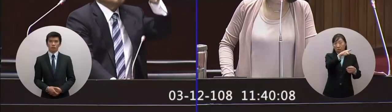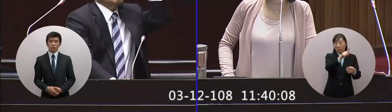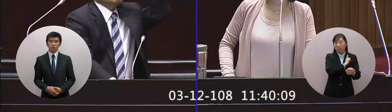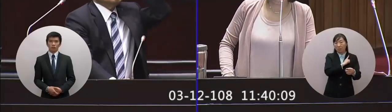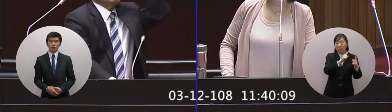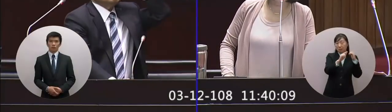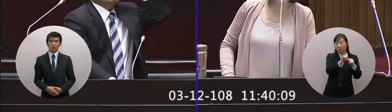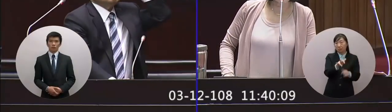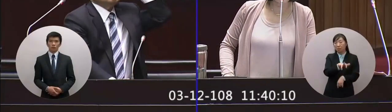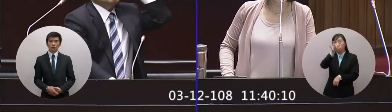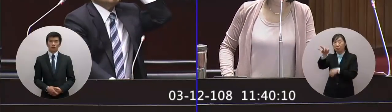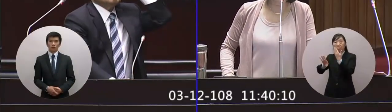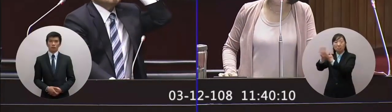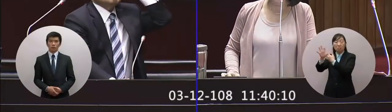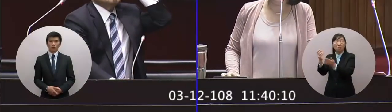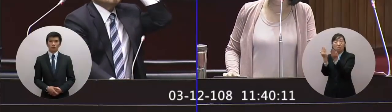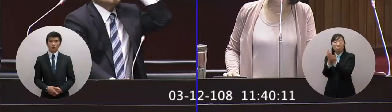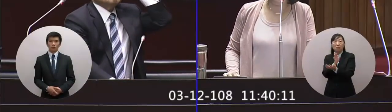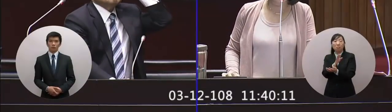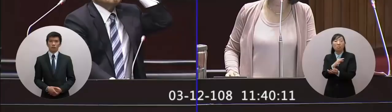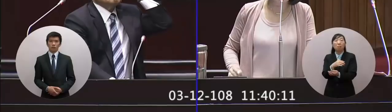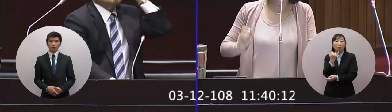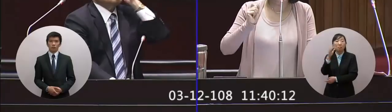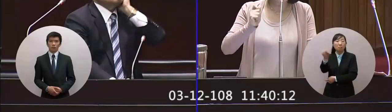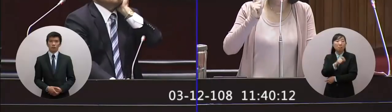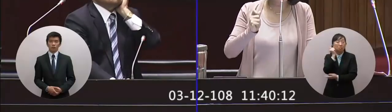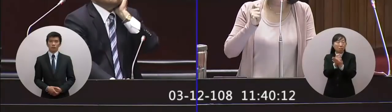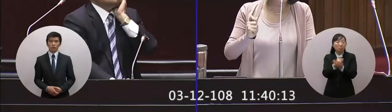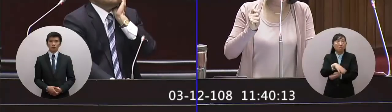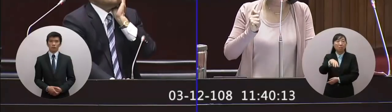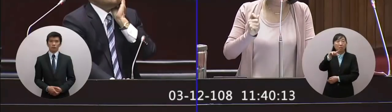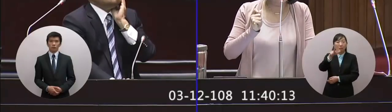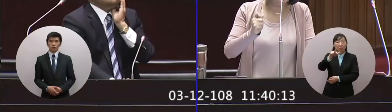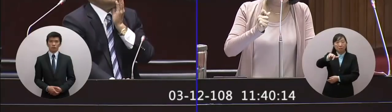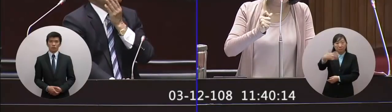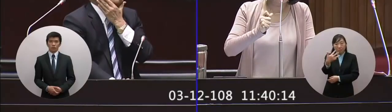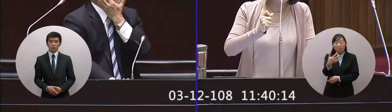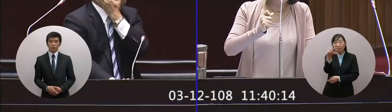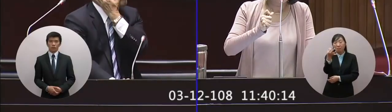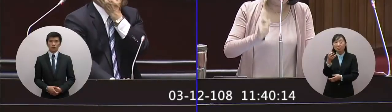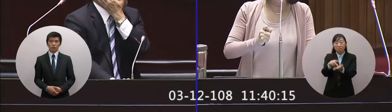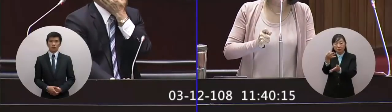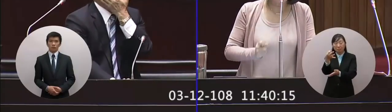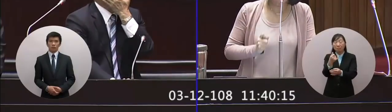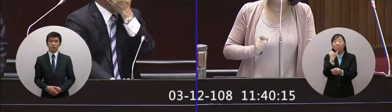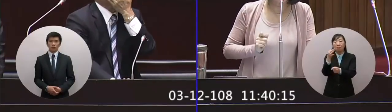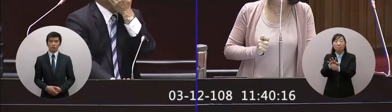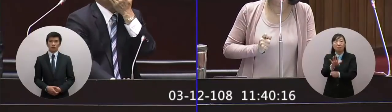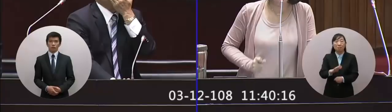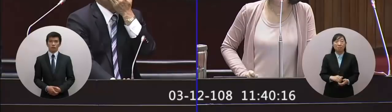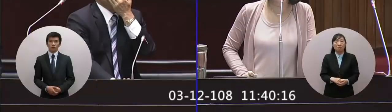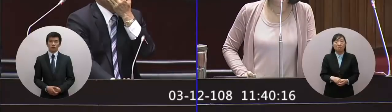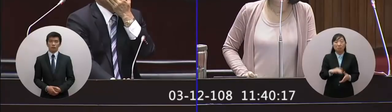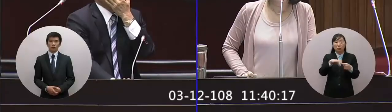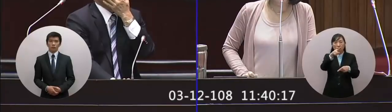可以拿到国家7800元台币左右的一个住宿津贴。好，我们看了好多